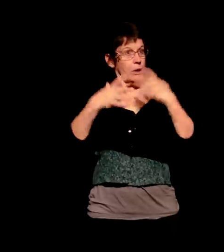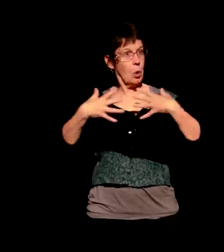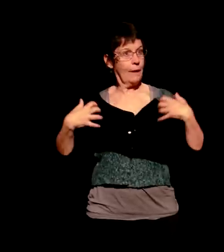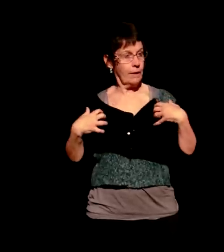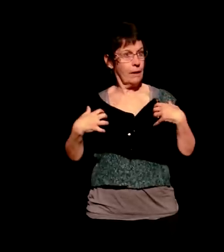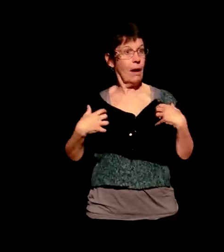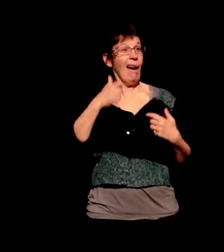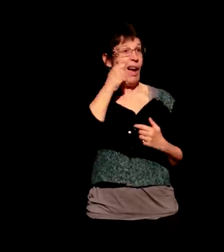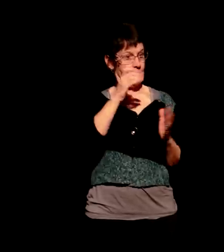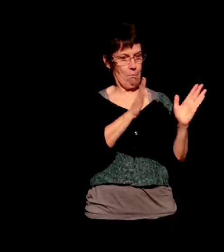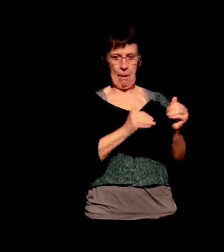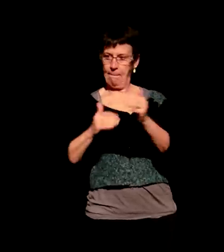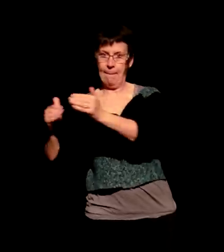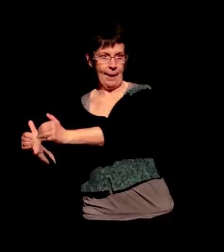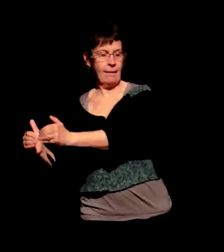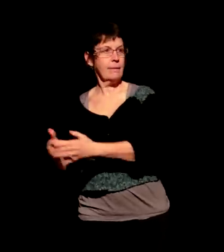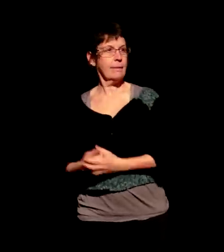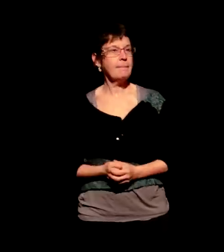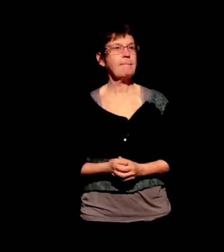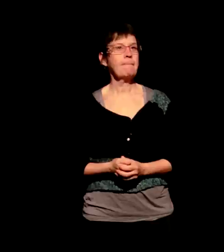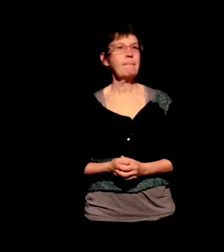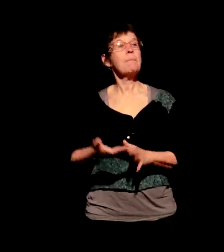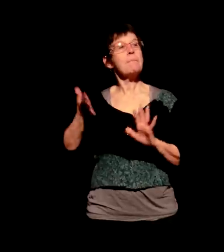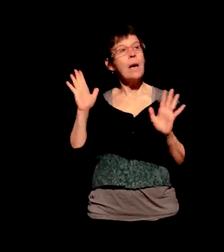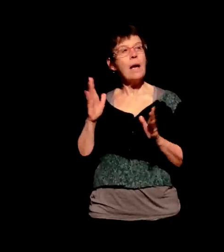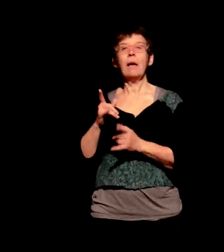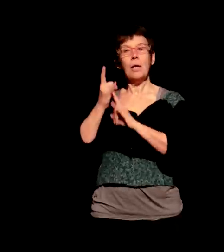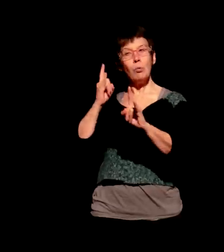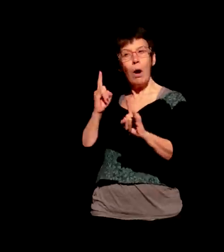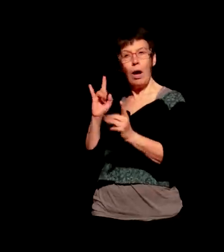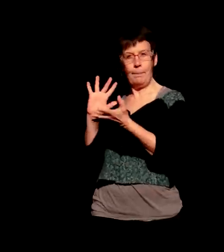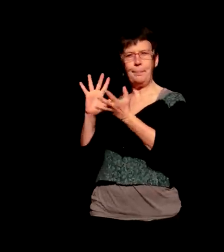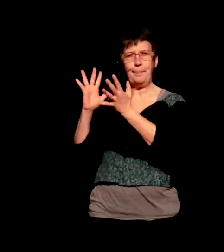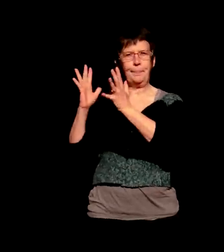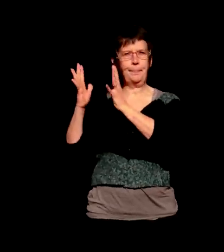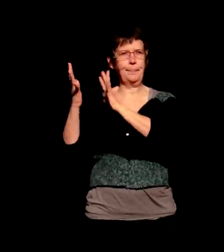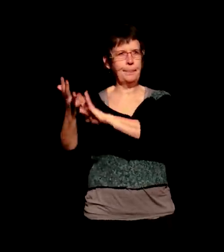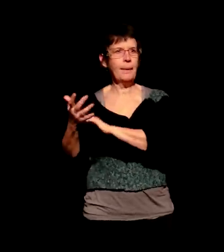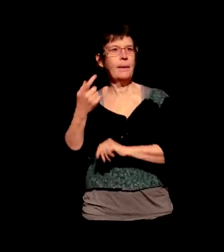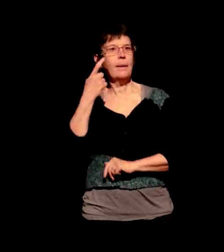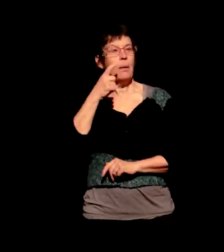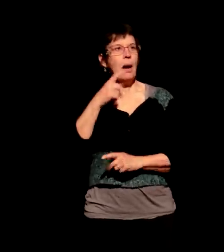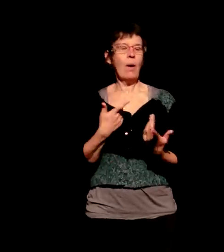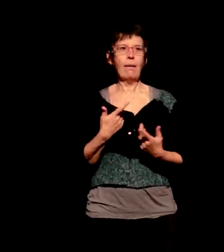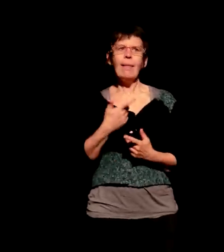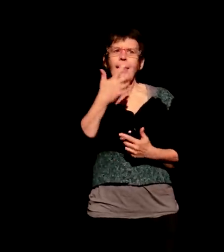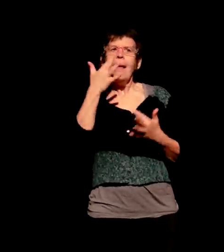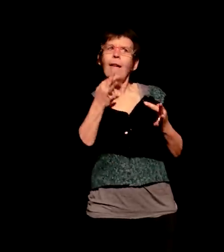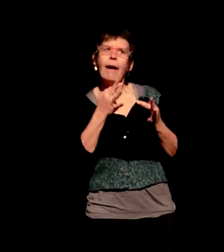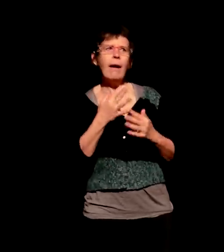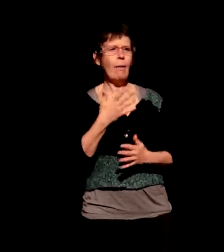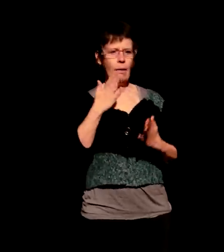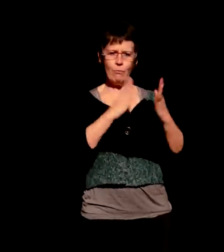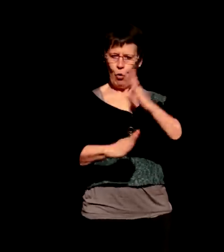Mais depuis que les scientifiques et depuis que l'histoire a démontré que la notion de race au sens biologique du terme n'avait pas de sens,